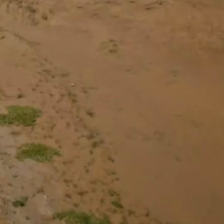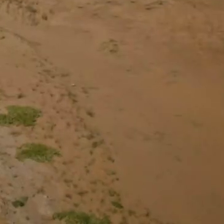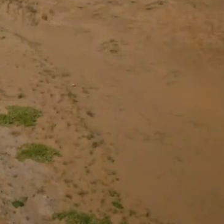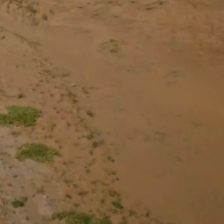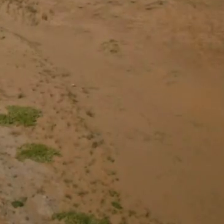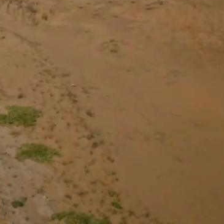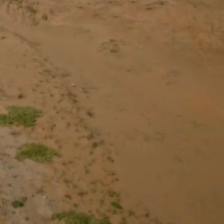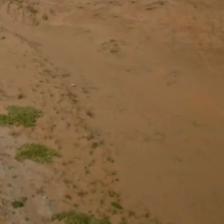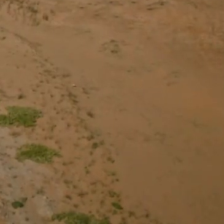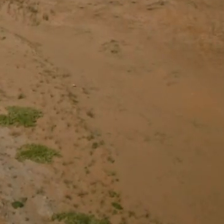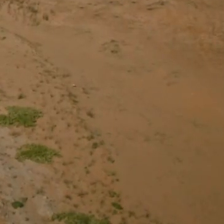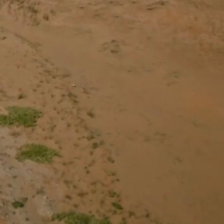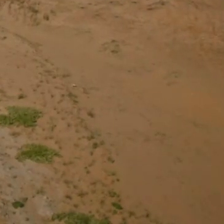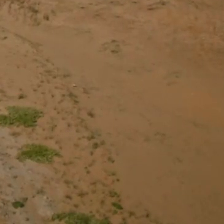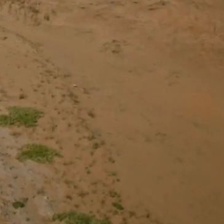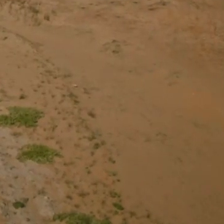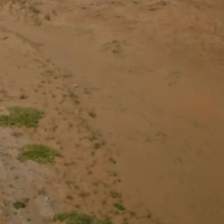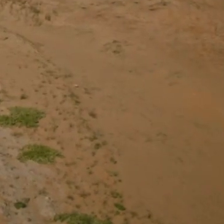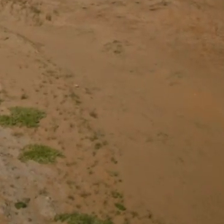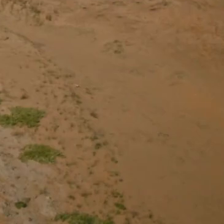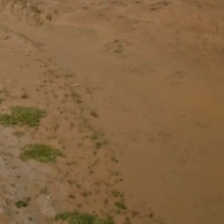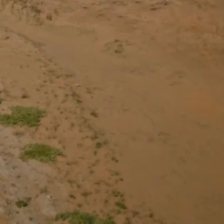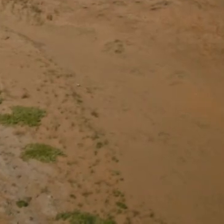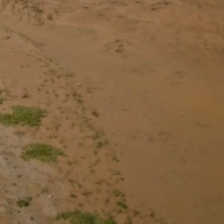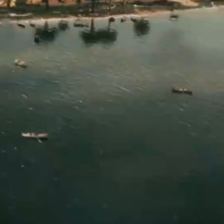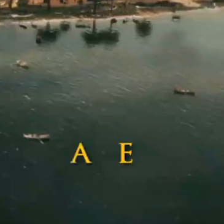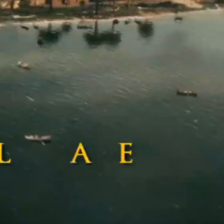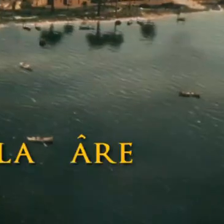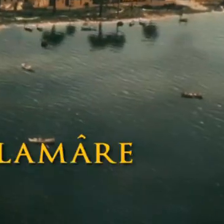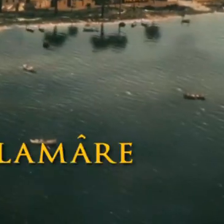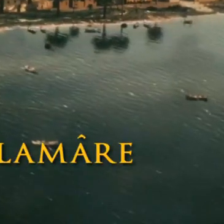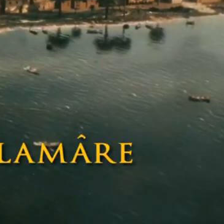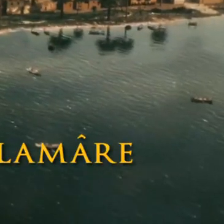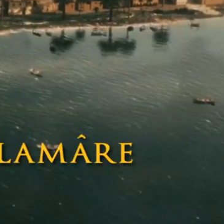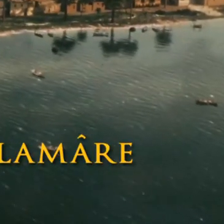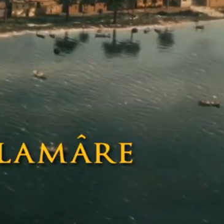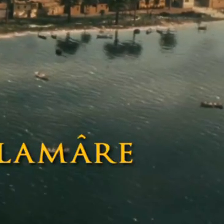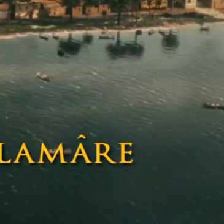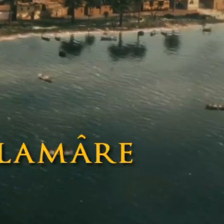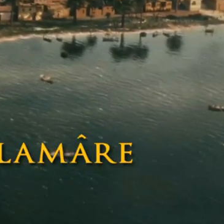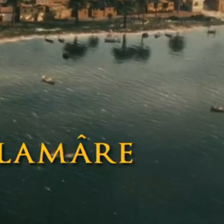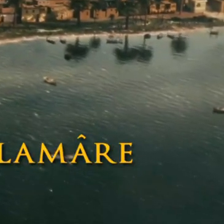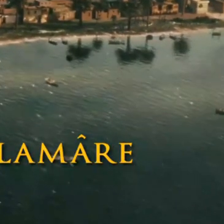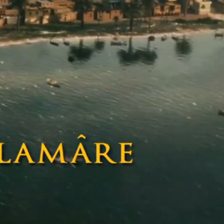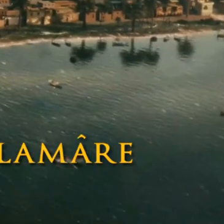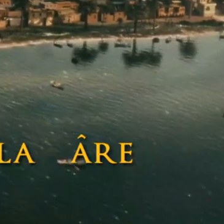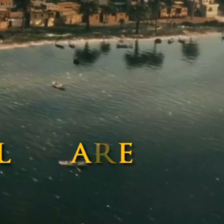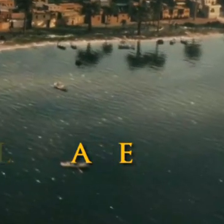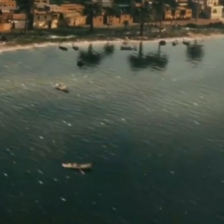Kuş bakışı çölün ortasındaki kıvrımlı yolda ilerleyen kafile. Dicle'nin koyu mavi sularının üstünden